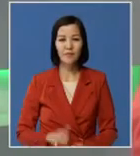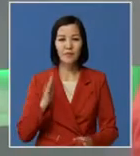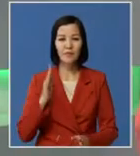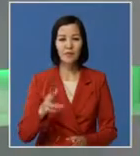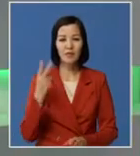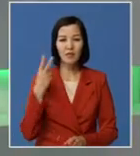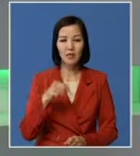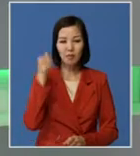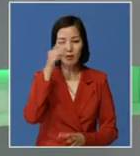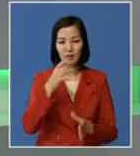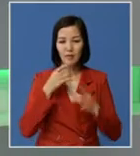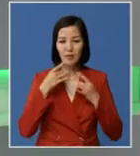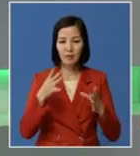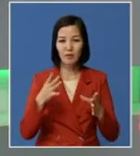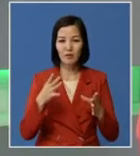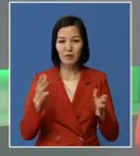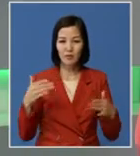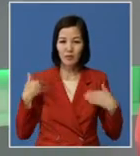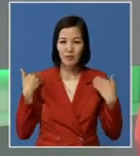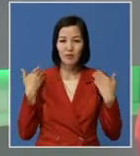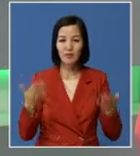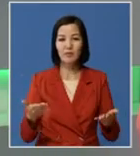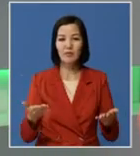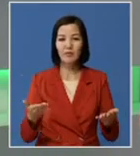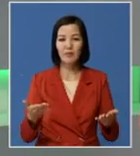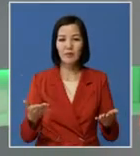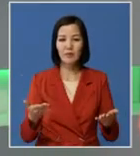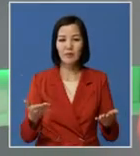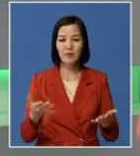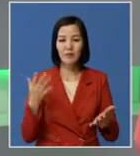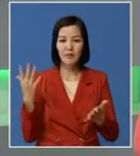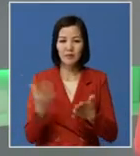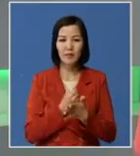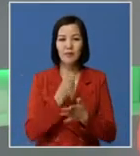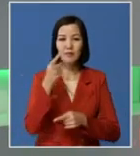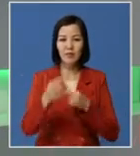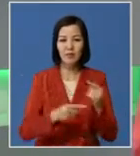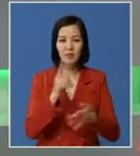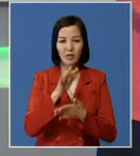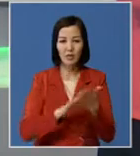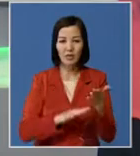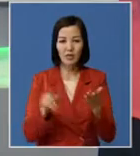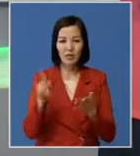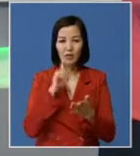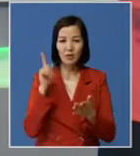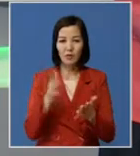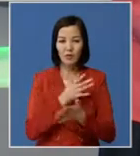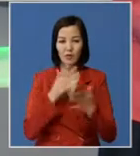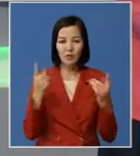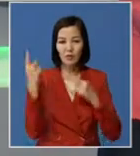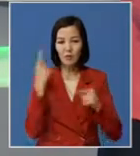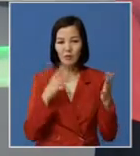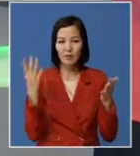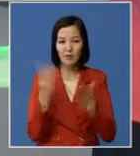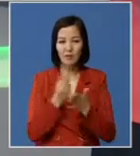20 жылдық мерекеміз құтты болсын, табыстан табысқа жете берейік, жастарға үлкен